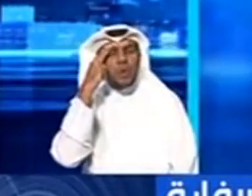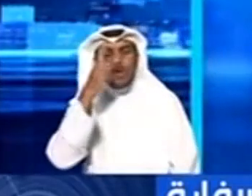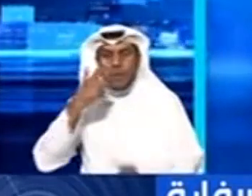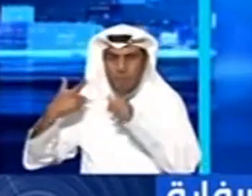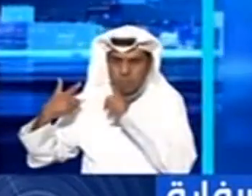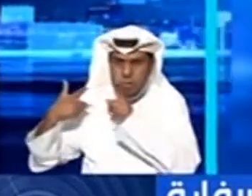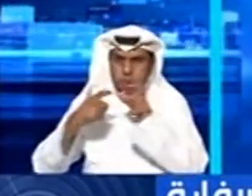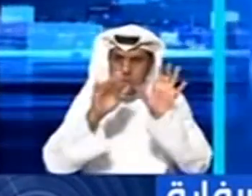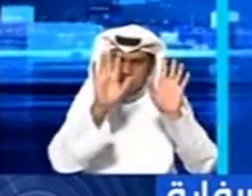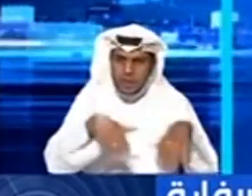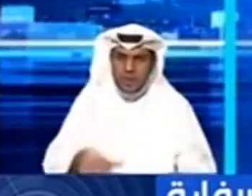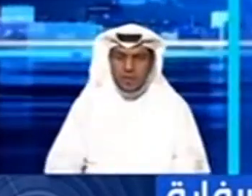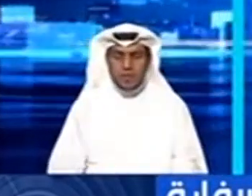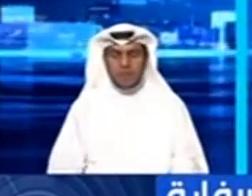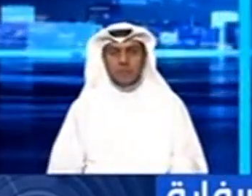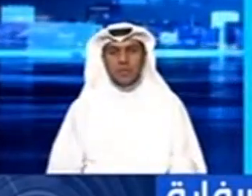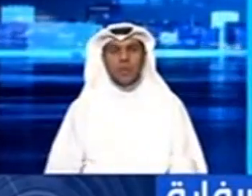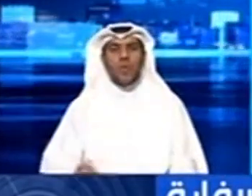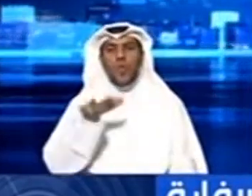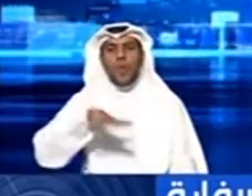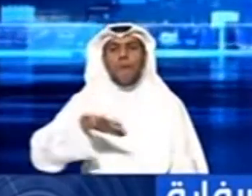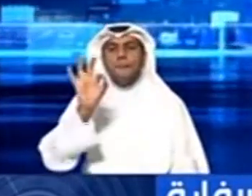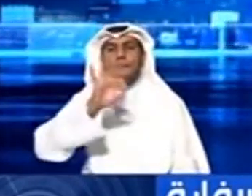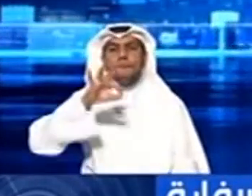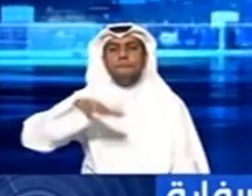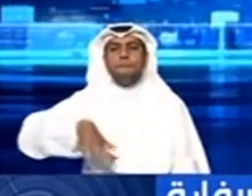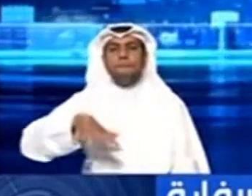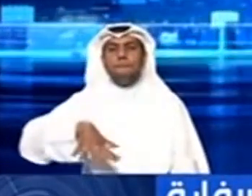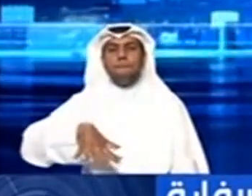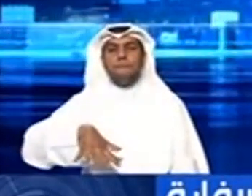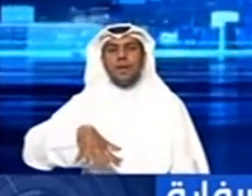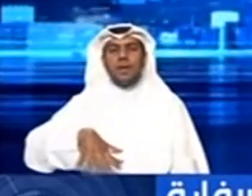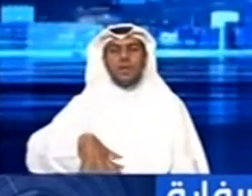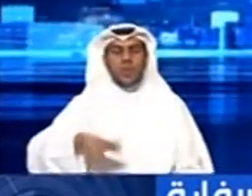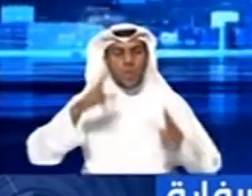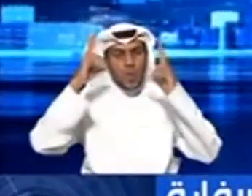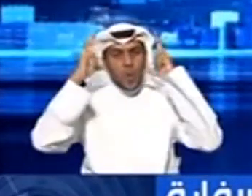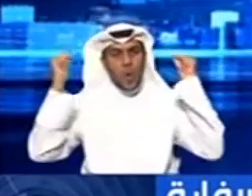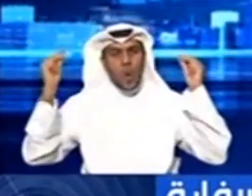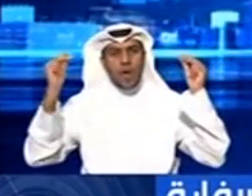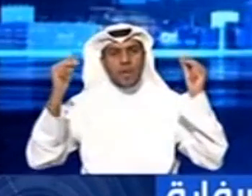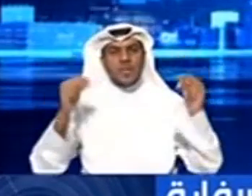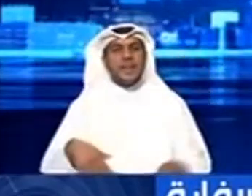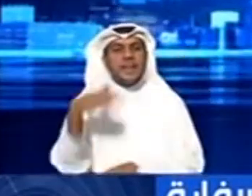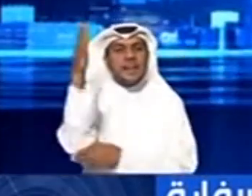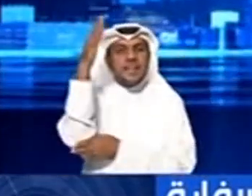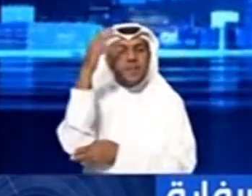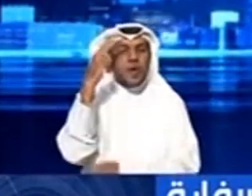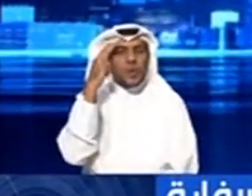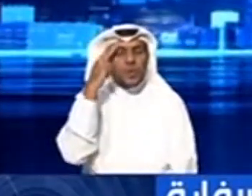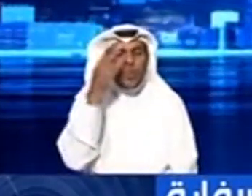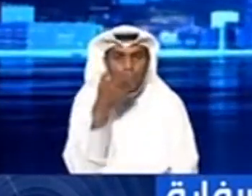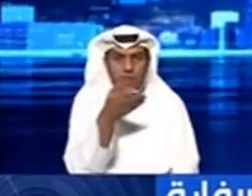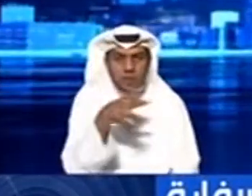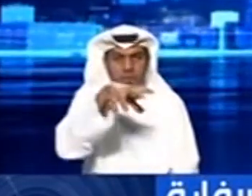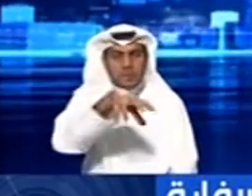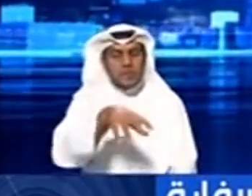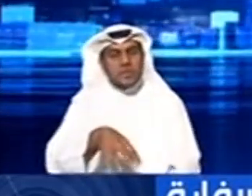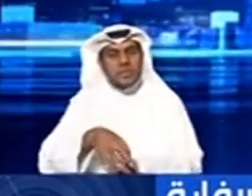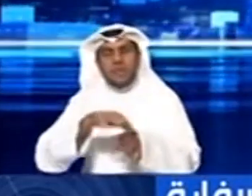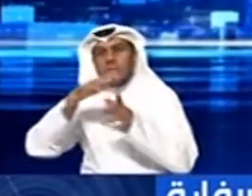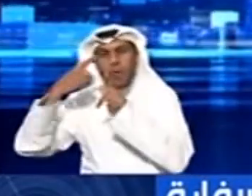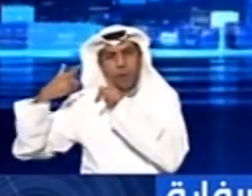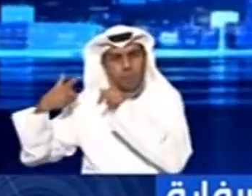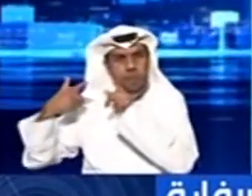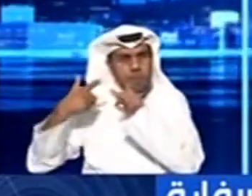والجبان يمثل انتهاكا وتعديا على كل الأعراف والقوانين الدولية، مشيرة إلى وقوف وتضامن دولة الكويت